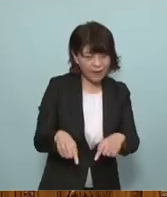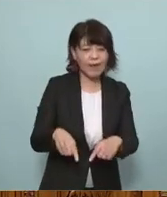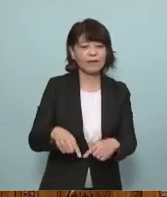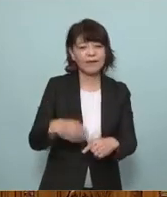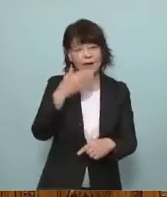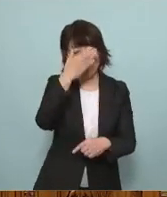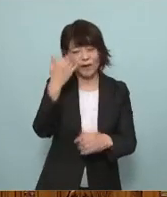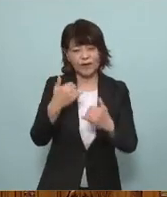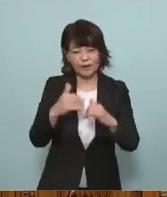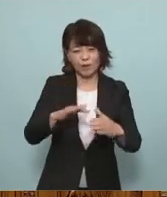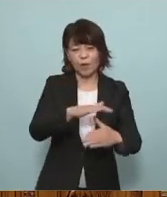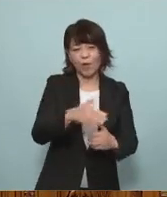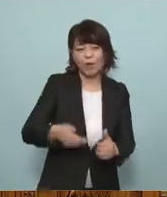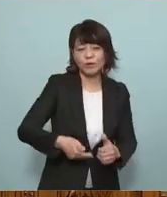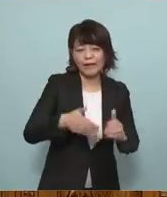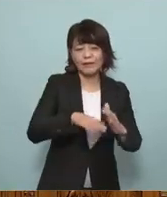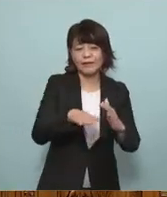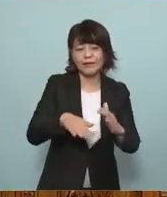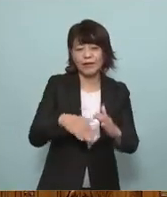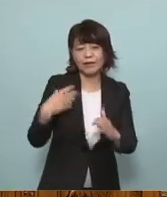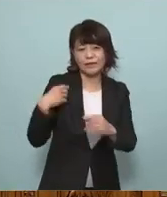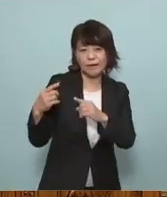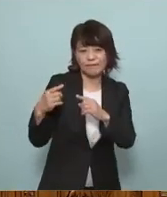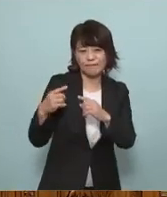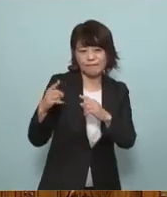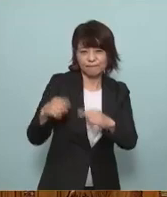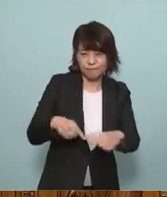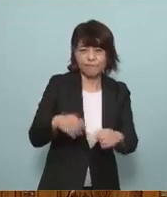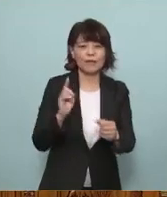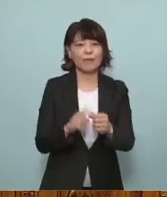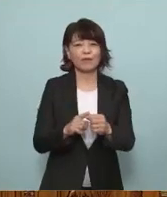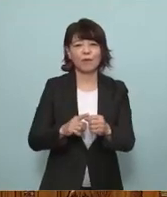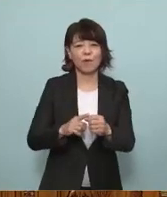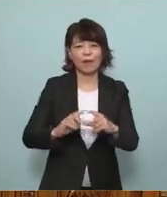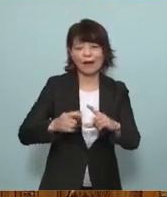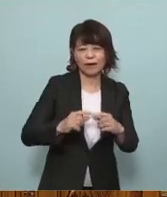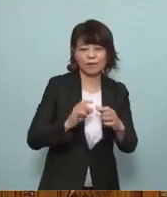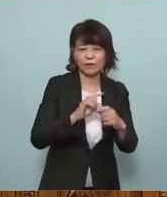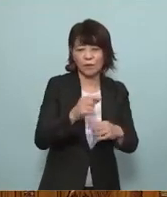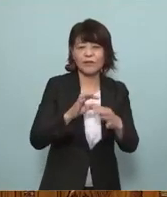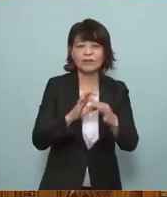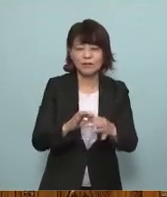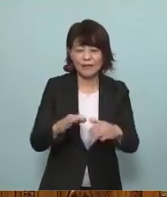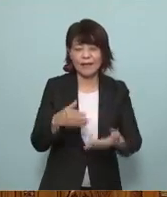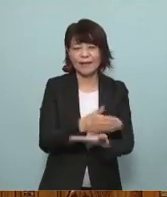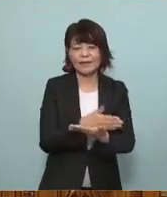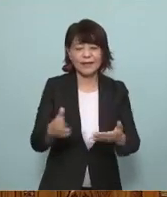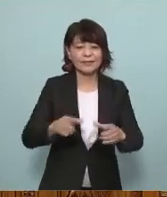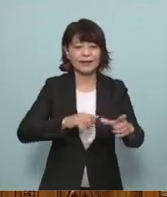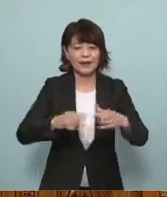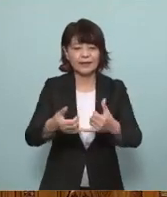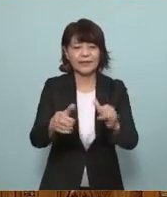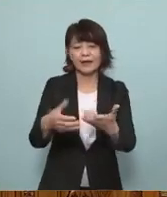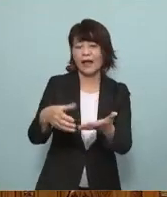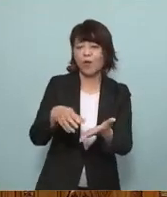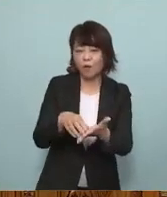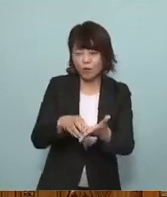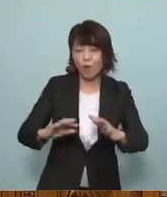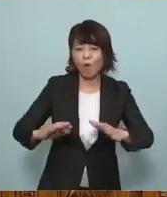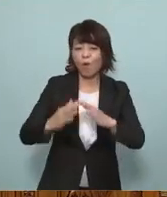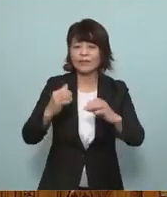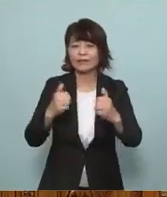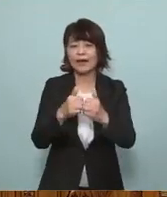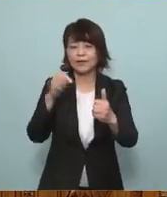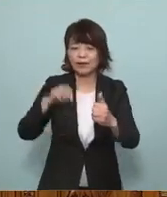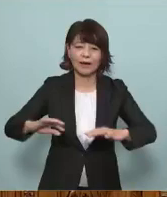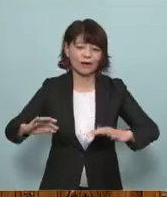て世帯の負担増を抑制するための改革等について、全世代型社会保障構築会議において議論を進め、